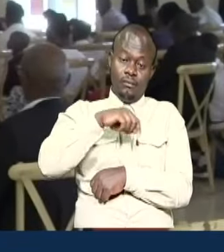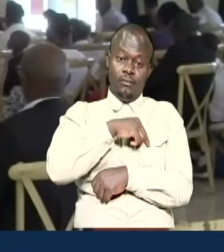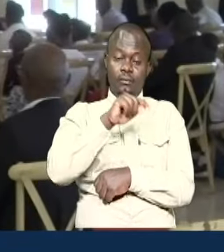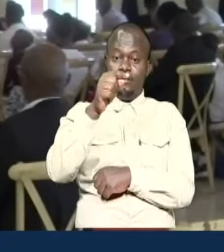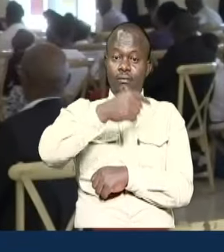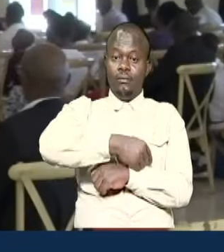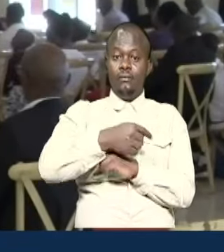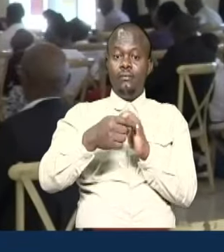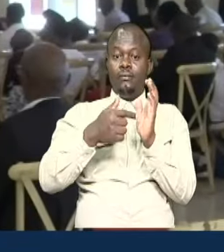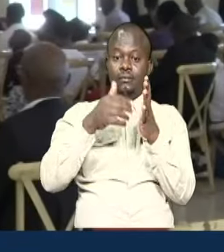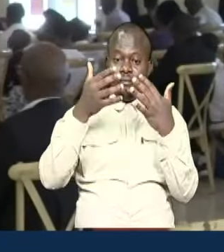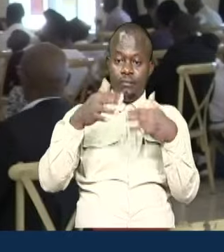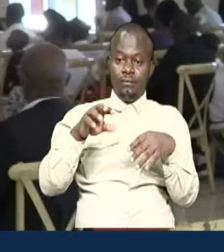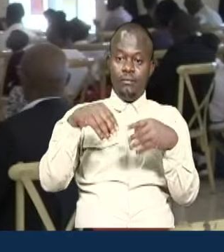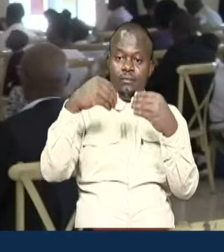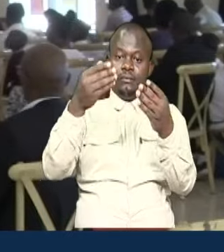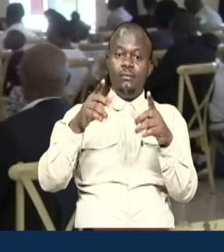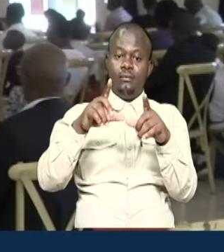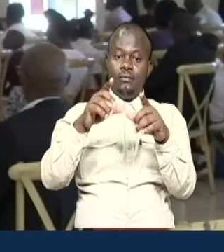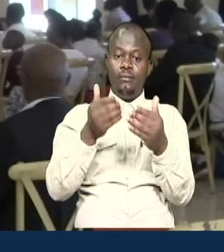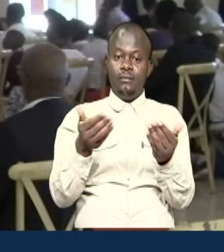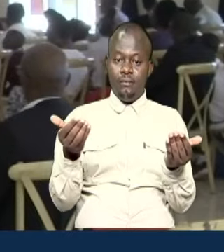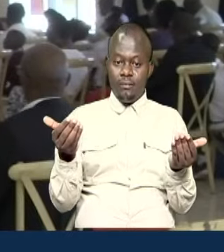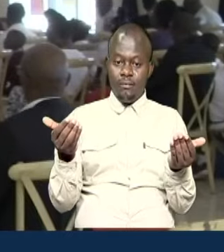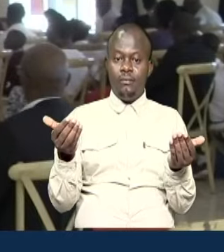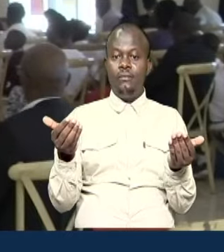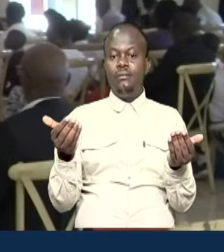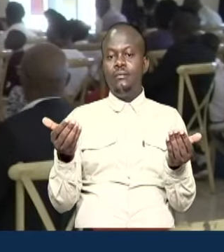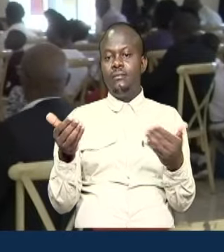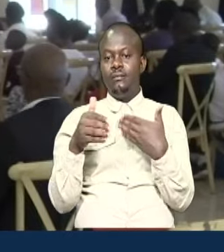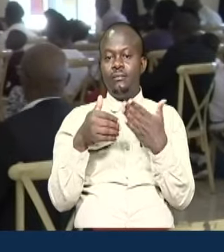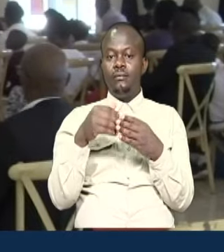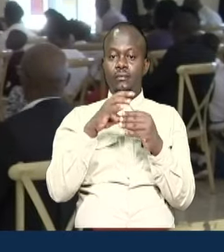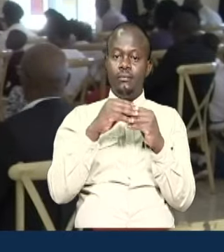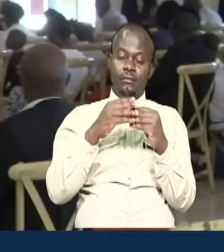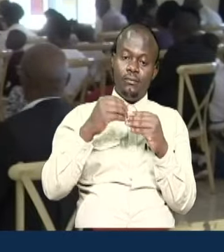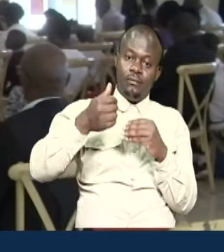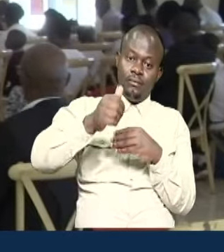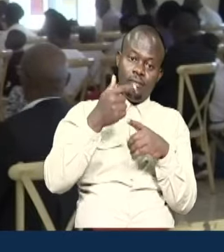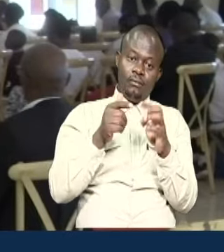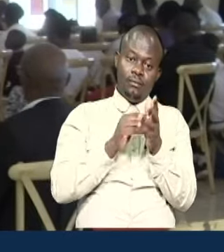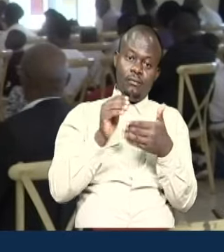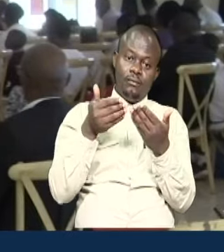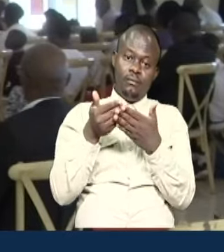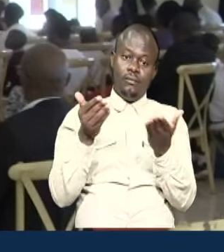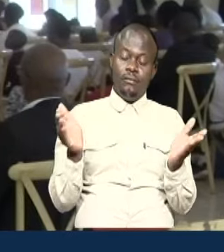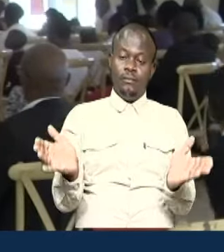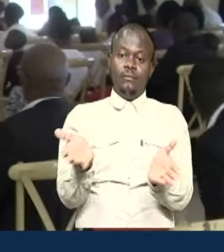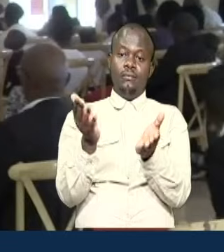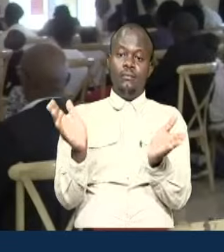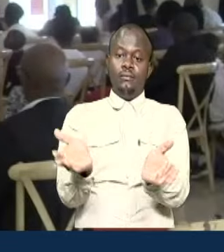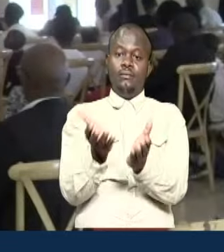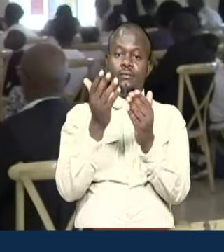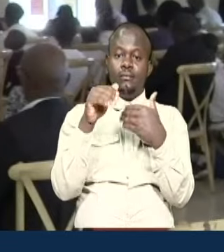wa graduation, n'umunsi wo gutanga ibihembo ku bana, kubaha amanota yabo. noneho no kubankuraja kubatera